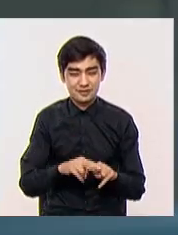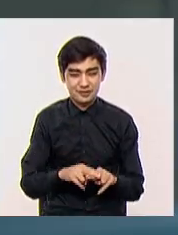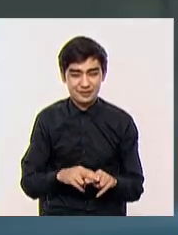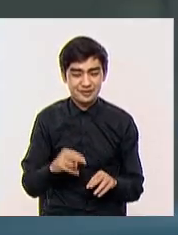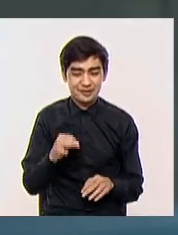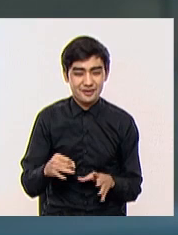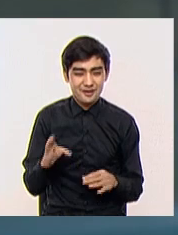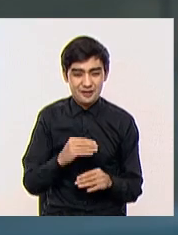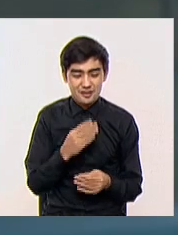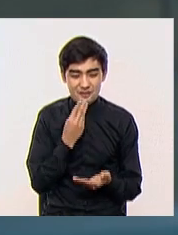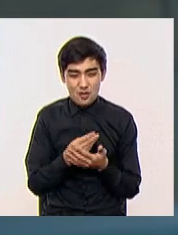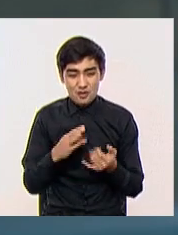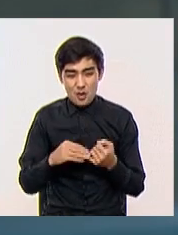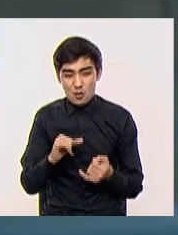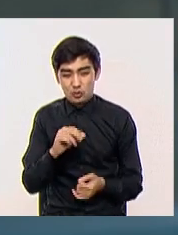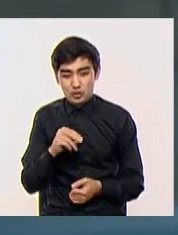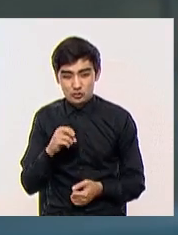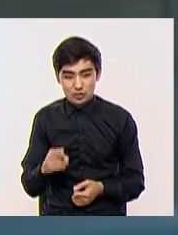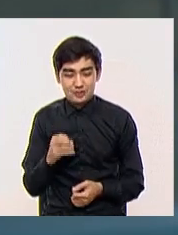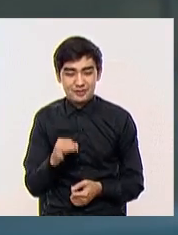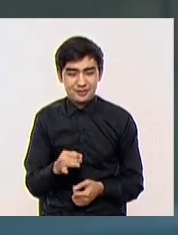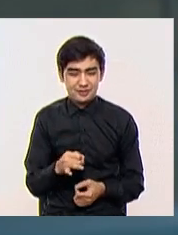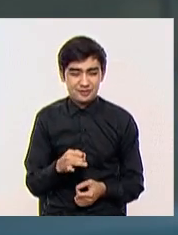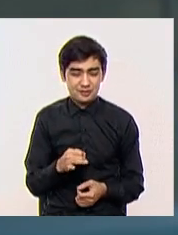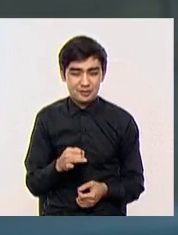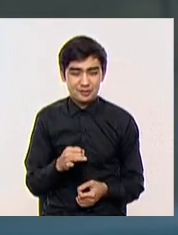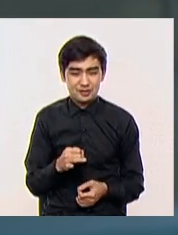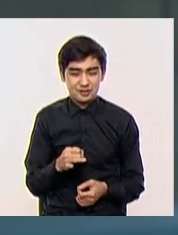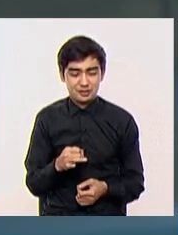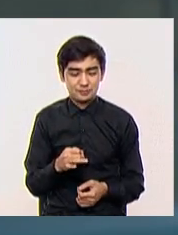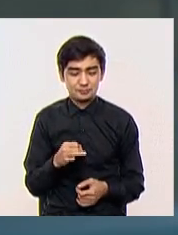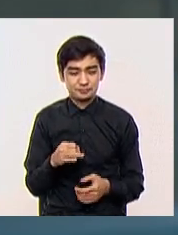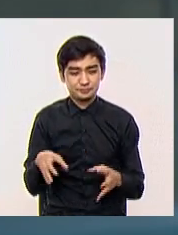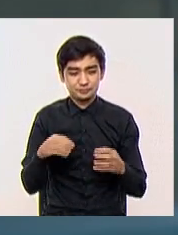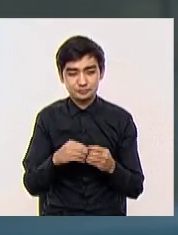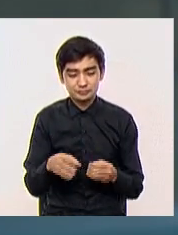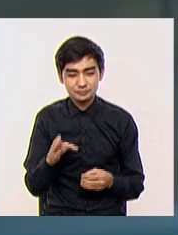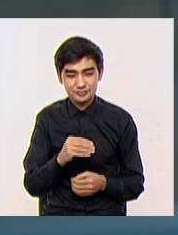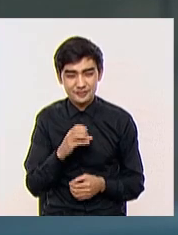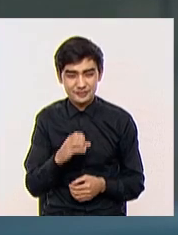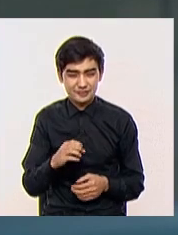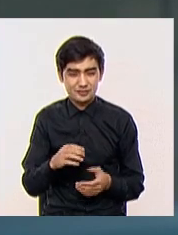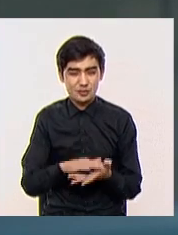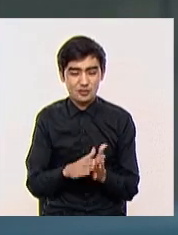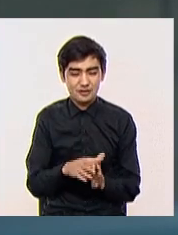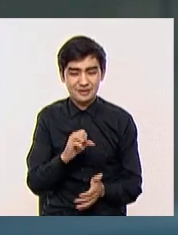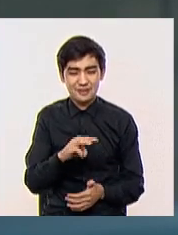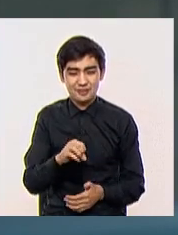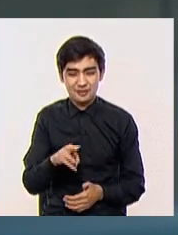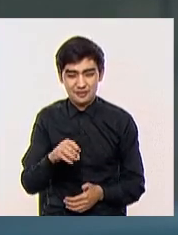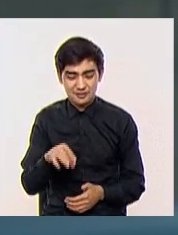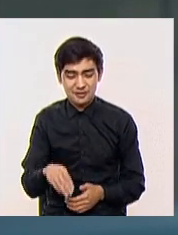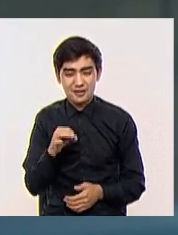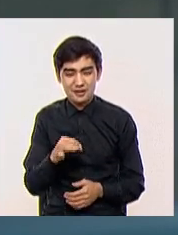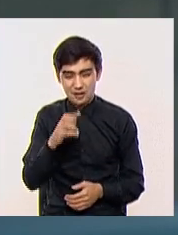никаких обременений на свой земельный участок, имея основания все согласно стандарту